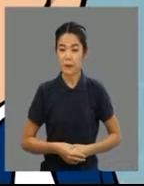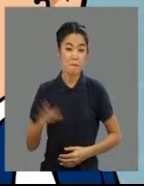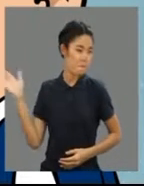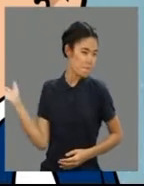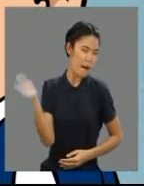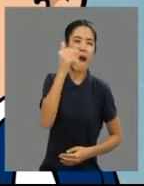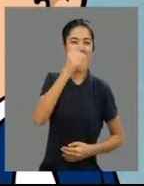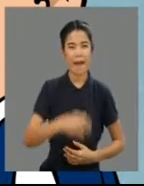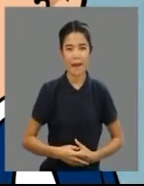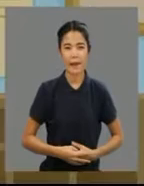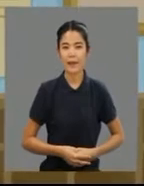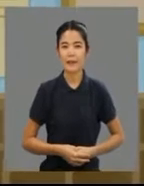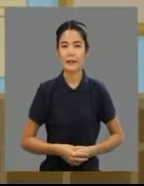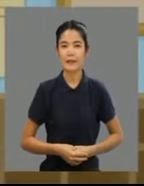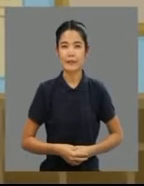ลุย